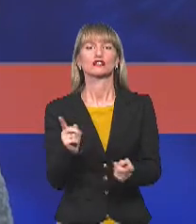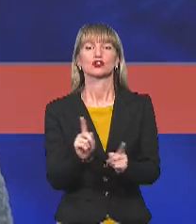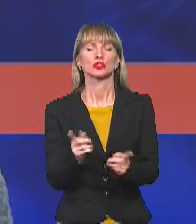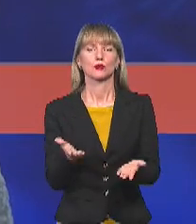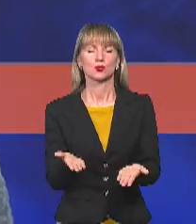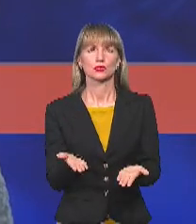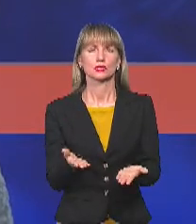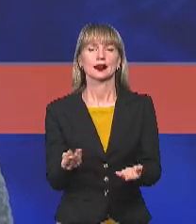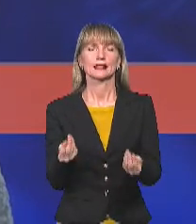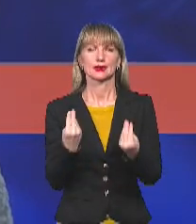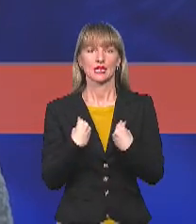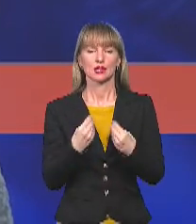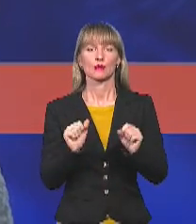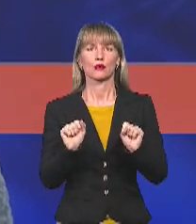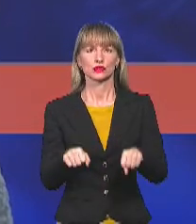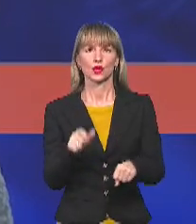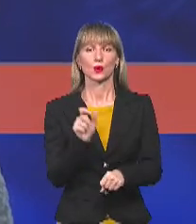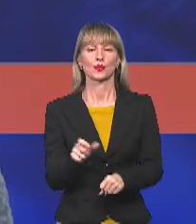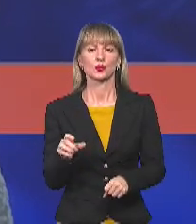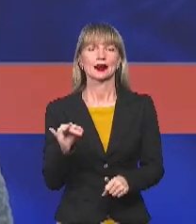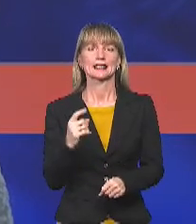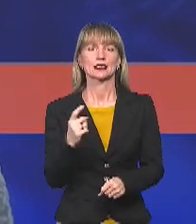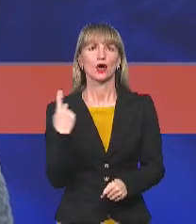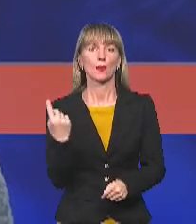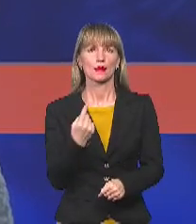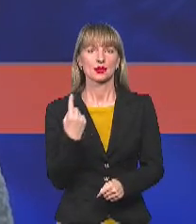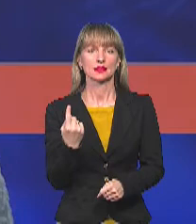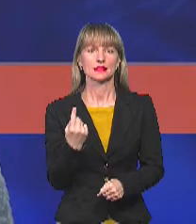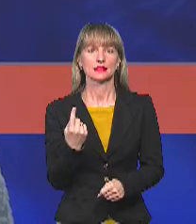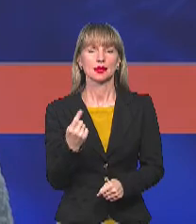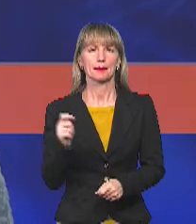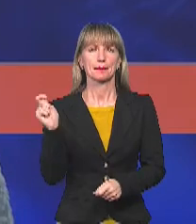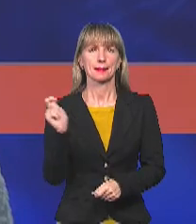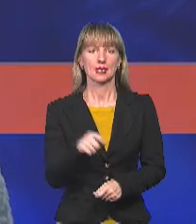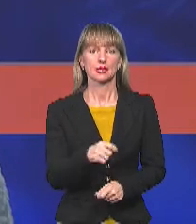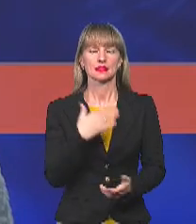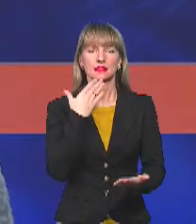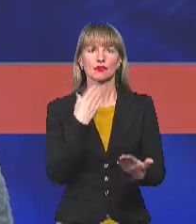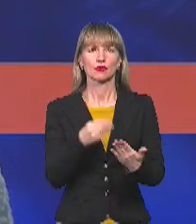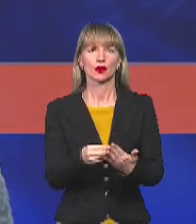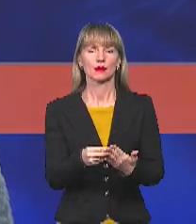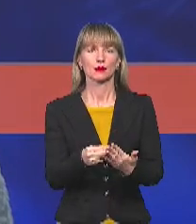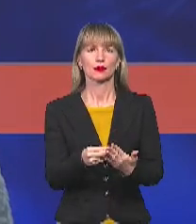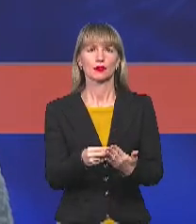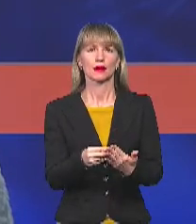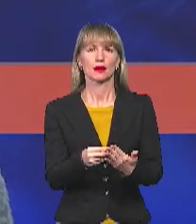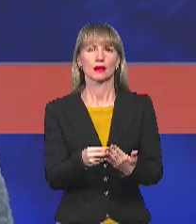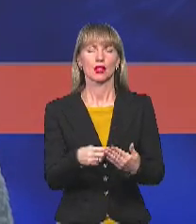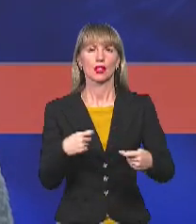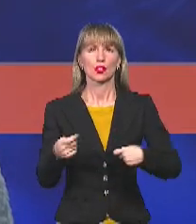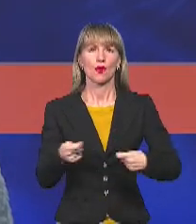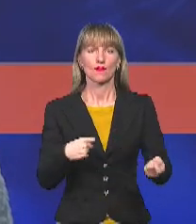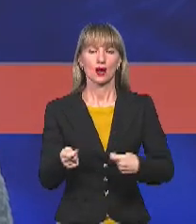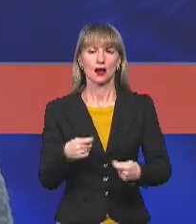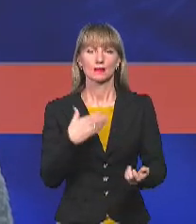чимось. Дайте можливість людям із області приїхати зі своїм оцим товаром,